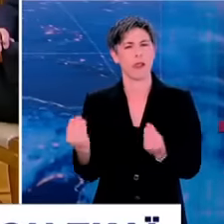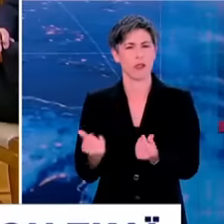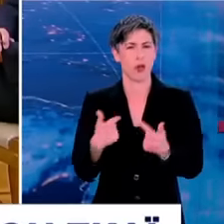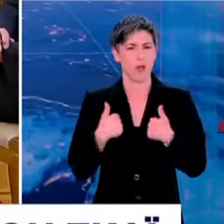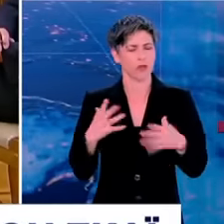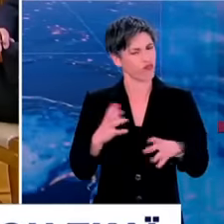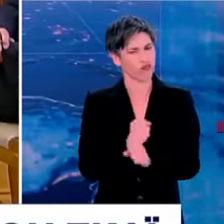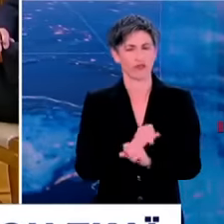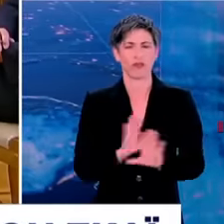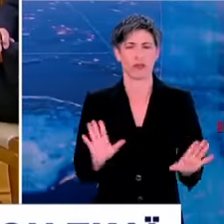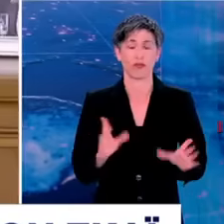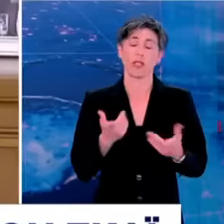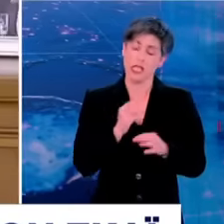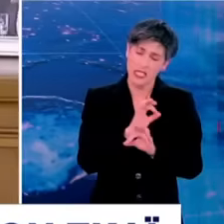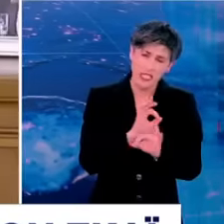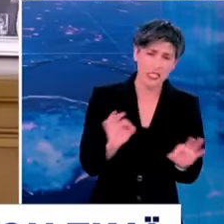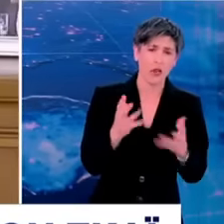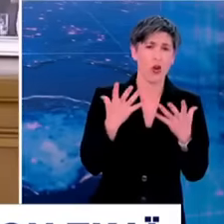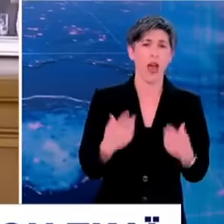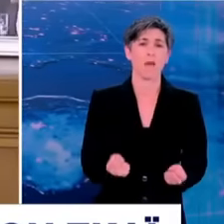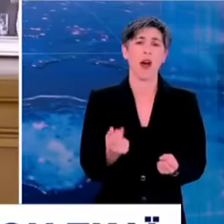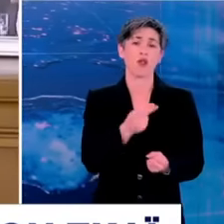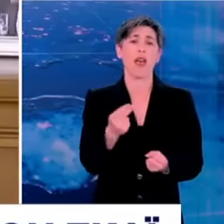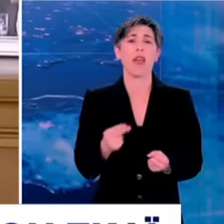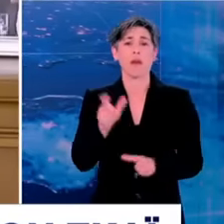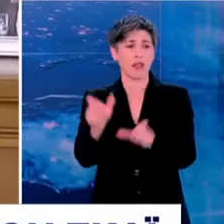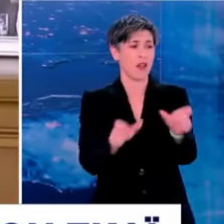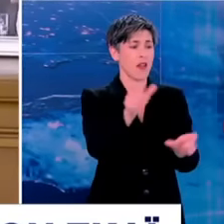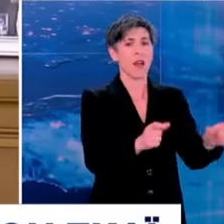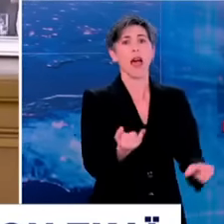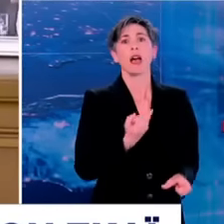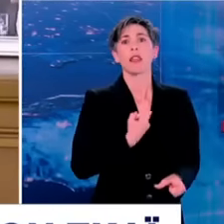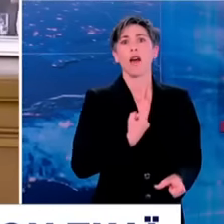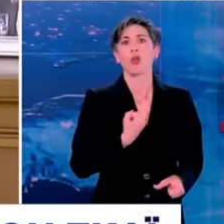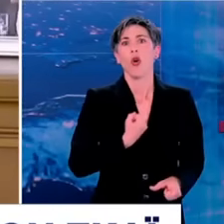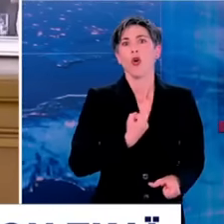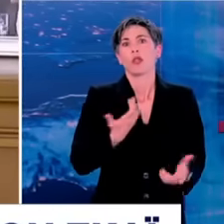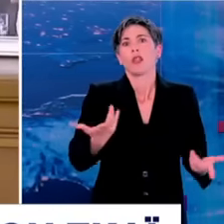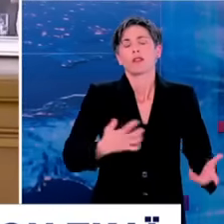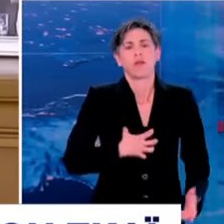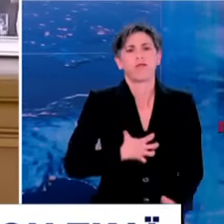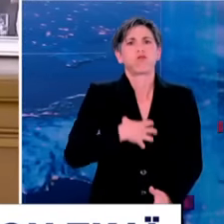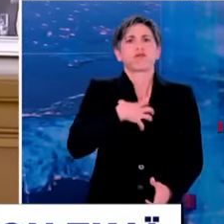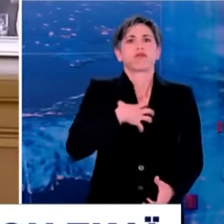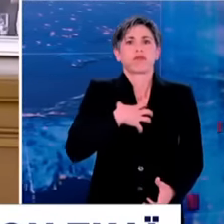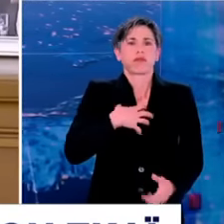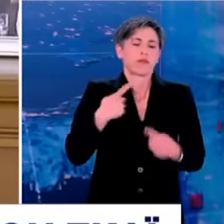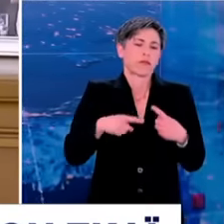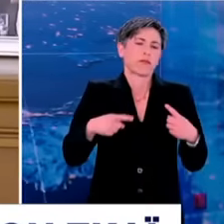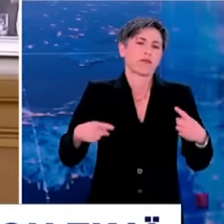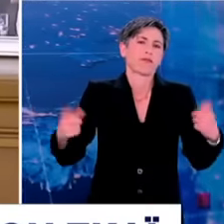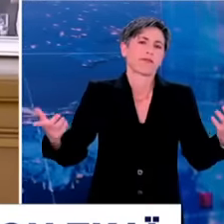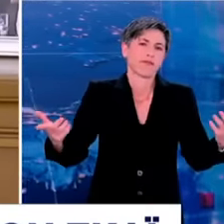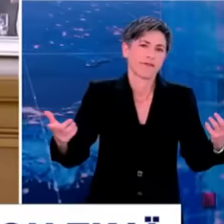από ταυτοτικά ζητήματα, τα οποία μπορεί να επηρεάζουν τις επιλογές των πολιτών. Εγώ θα ήθελα να απευθυνθώ